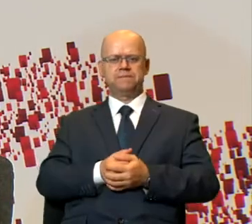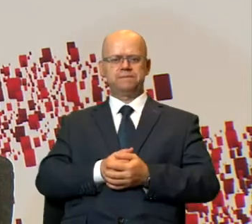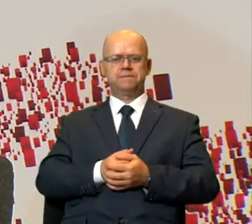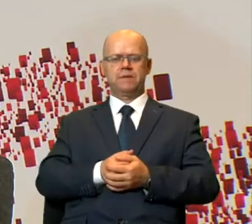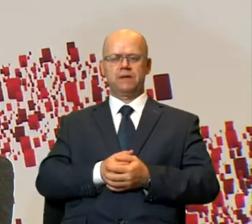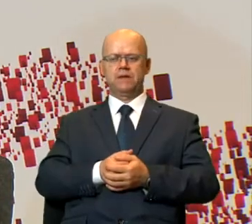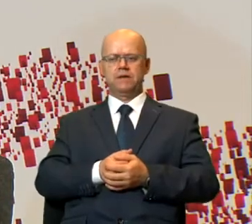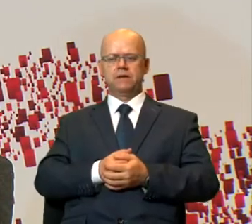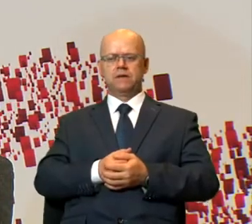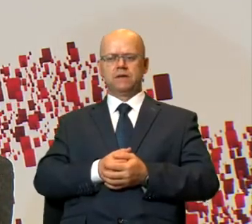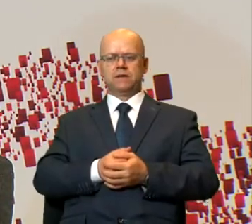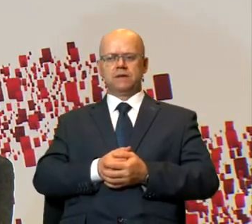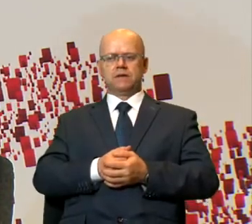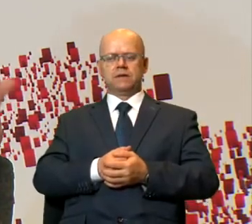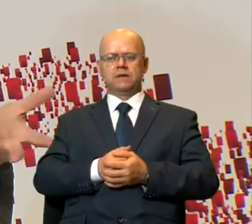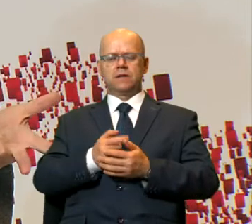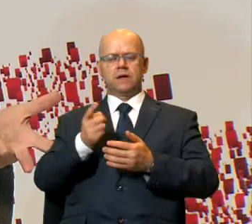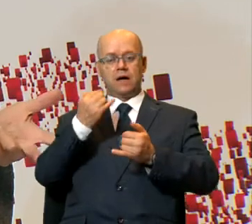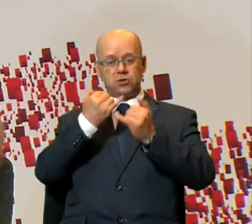jeżeli